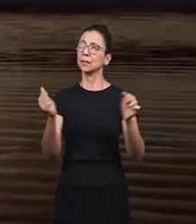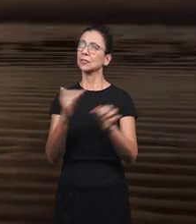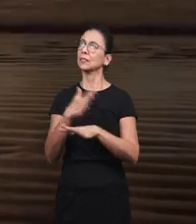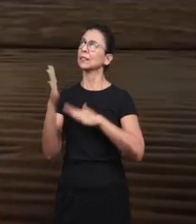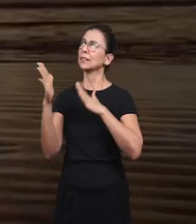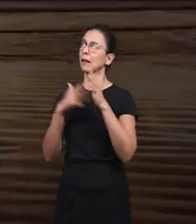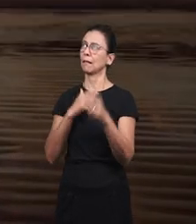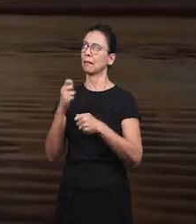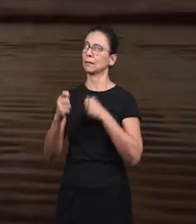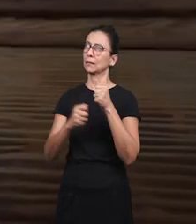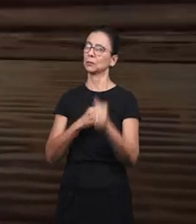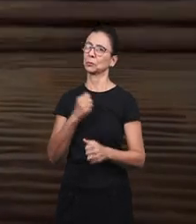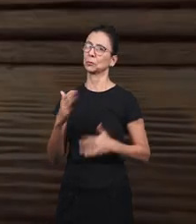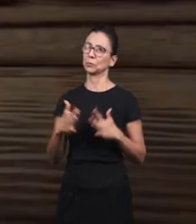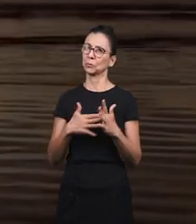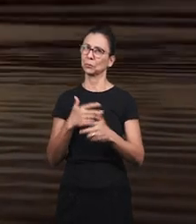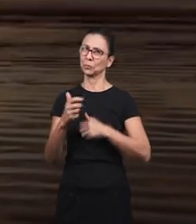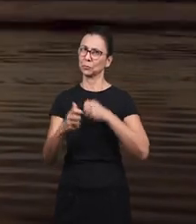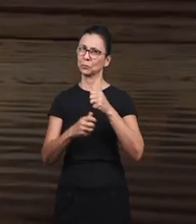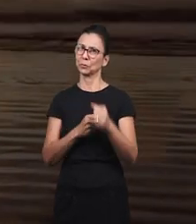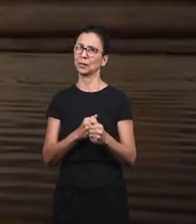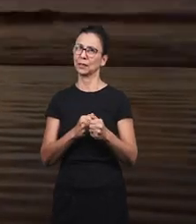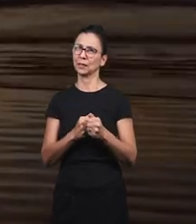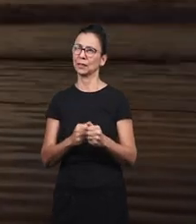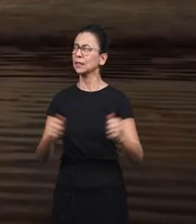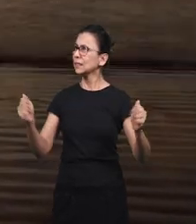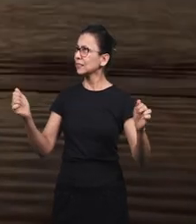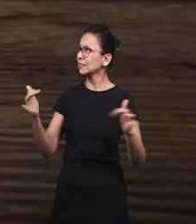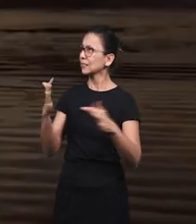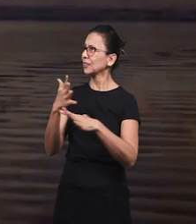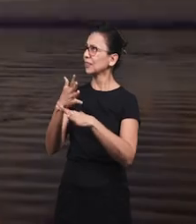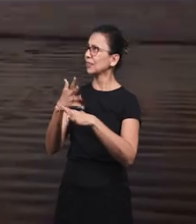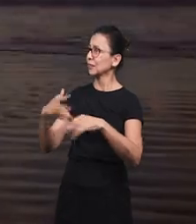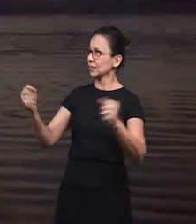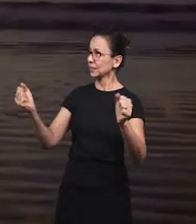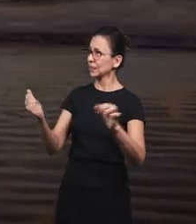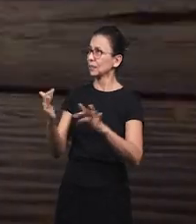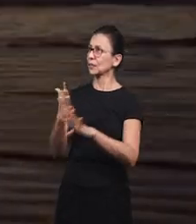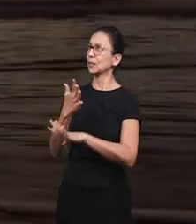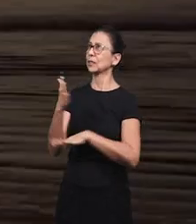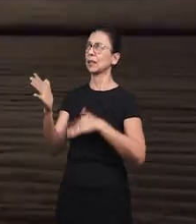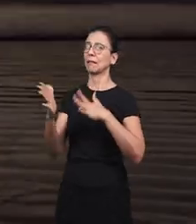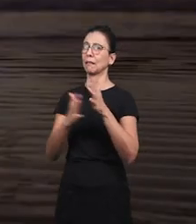aleluia. Glória, glória, aleluia.